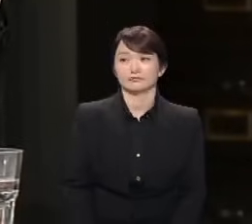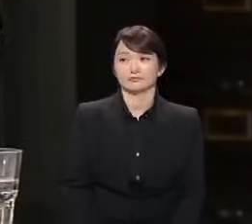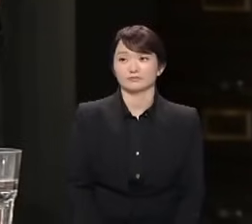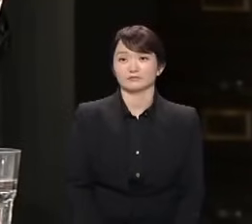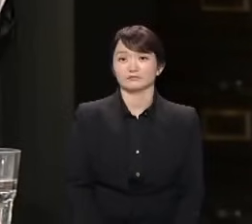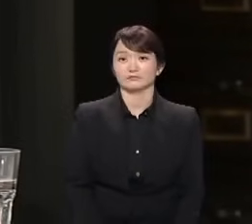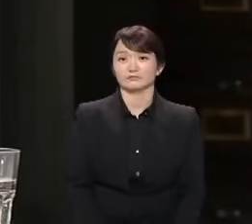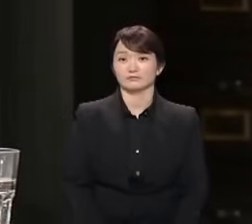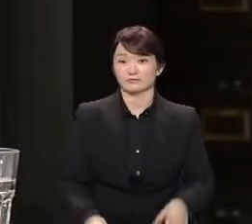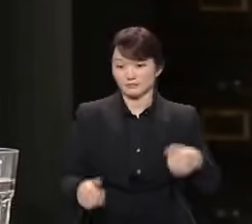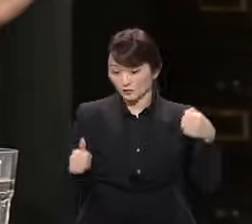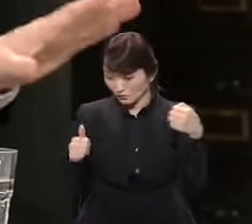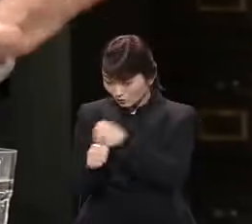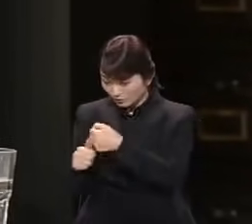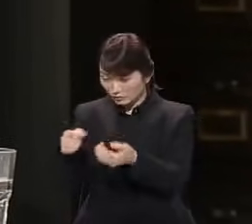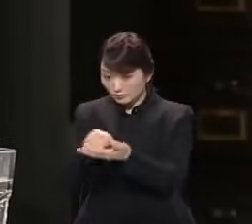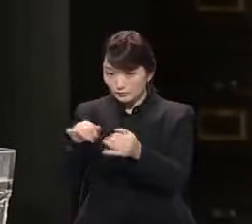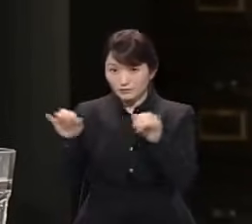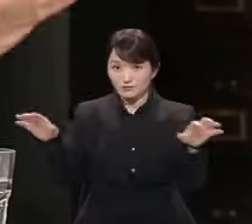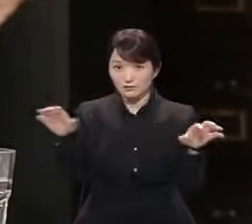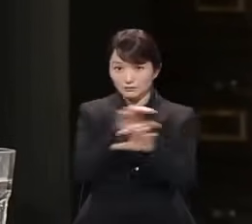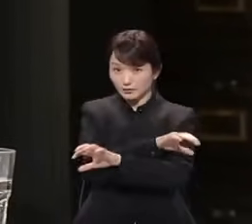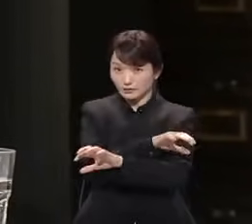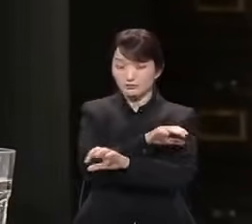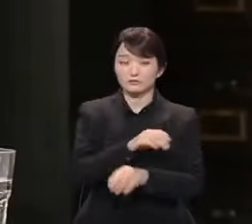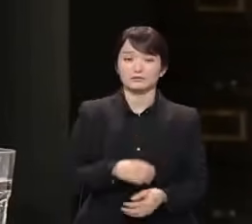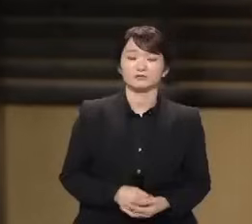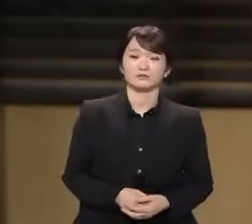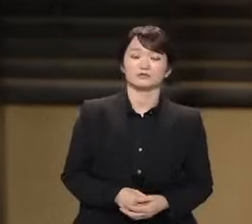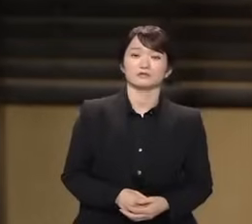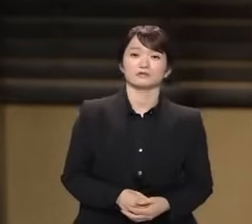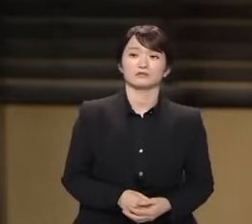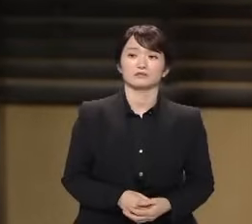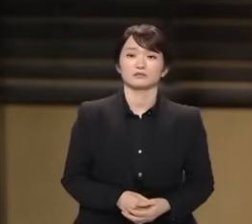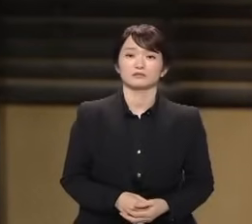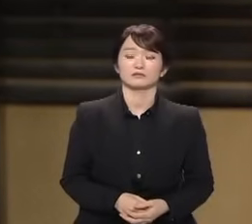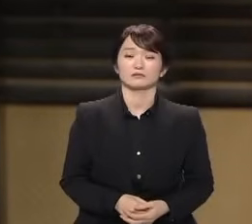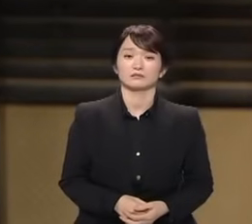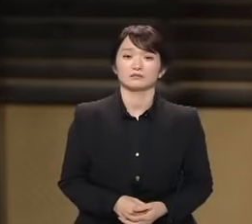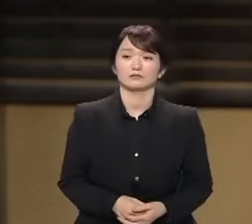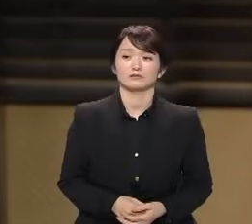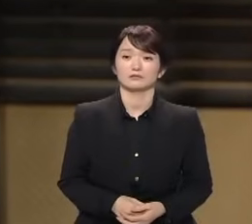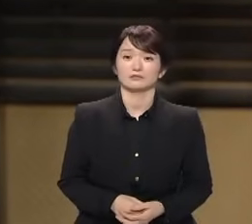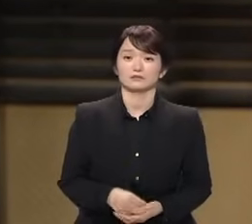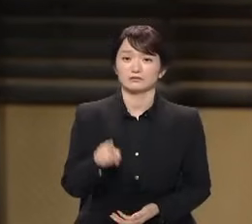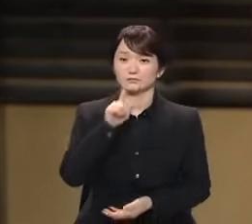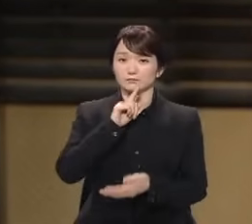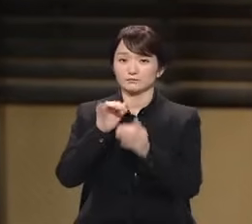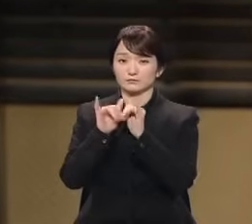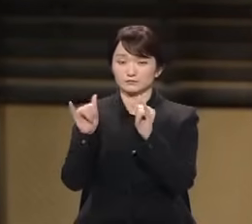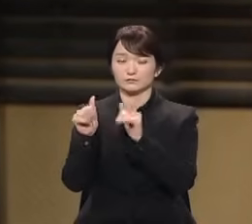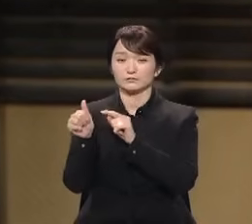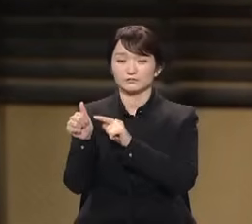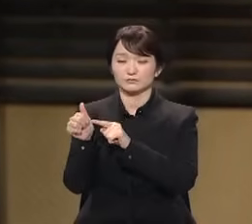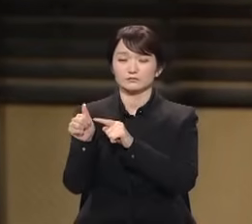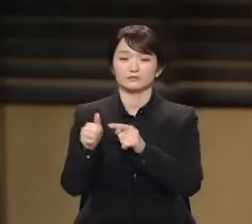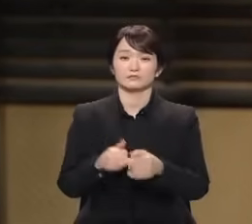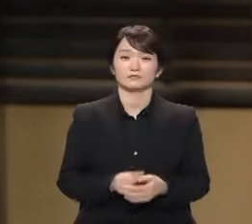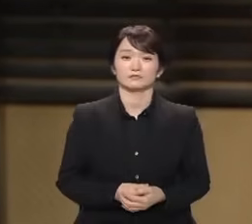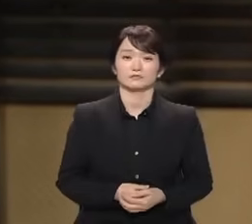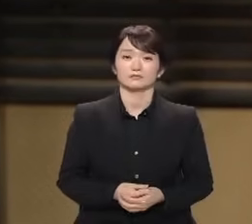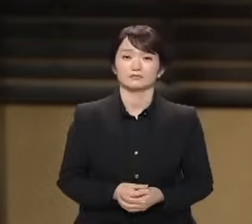가해자랑 피해자가 뒤바뀌었어요. 완전 바뀐 상황입니다. 일단은 이 제보자의 주장이긴 한데요. 제보자 얘기에